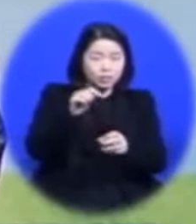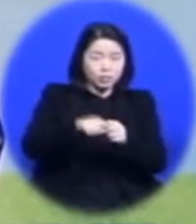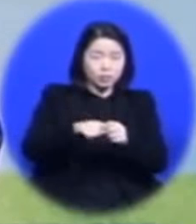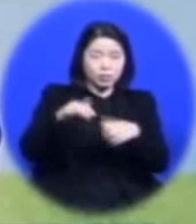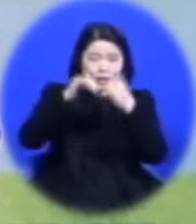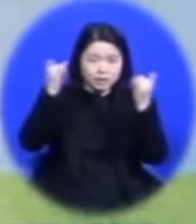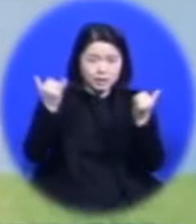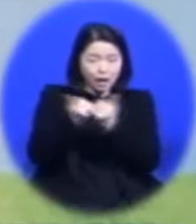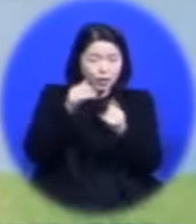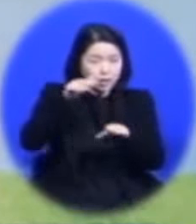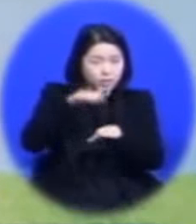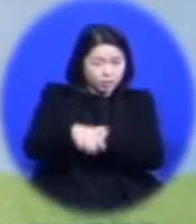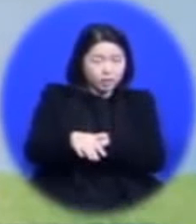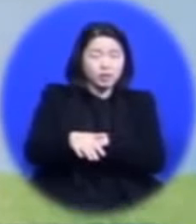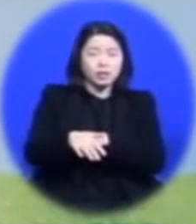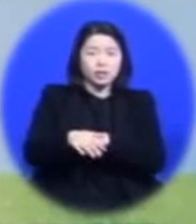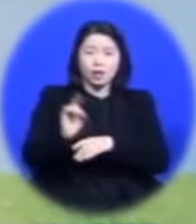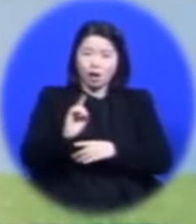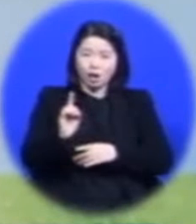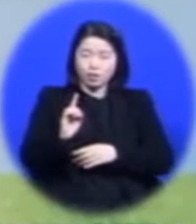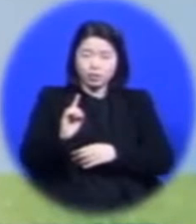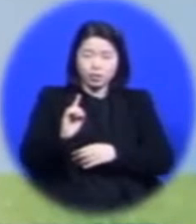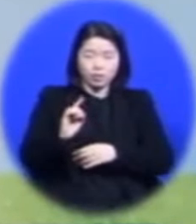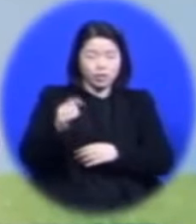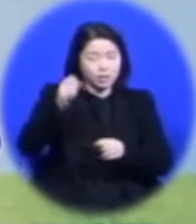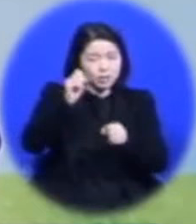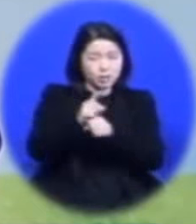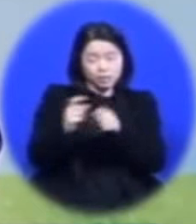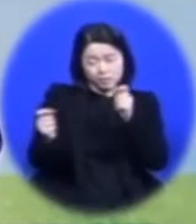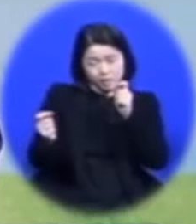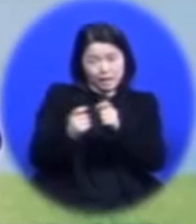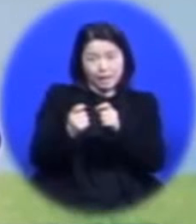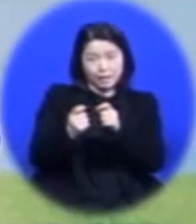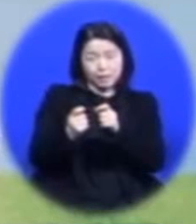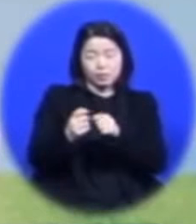사회주의적인 어떤 어 성향에 가까운